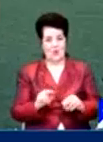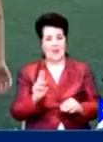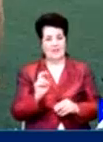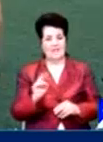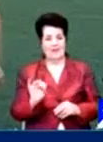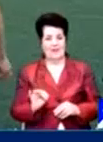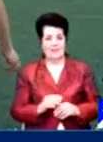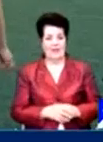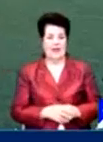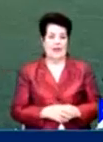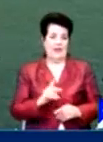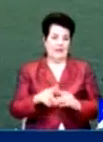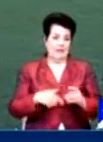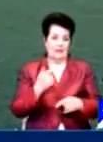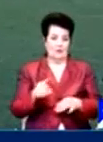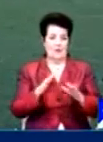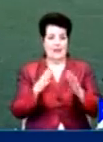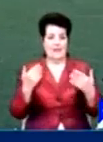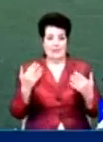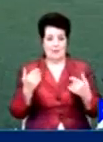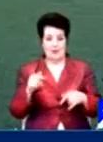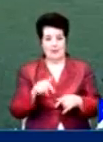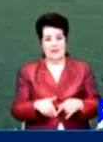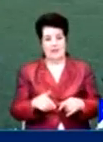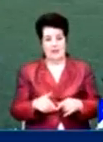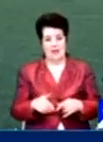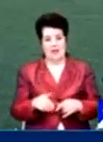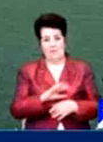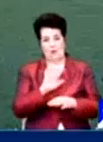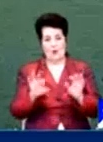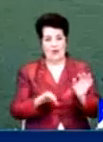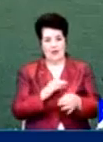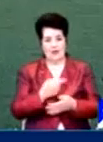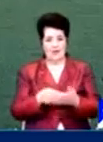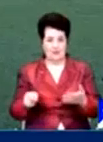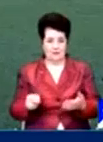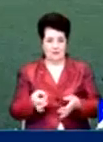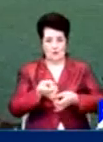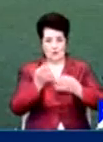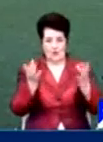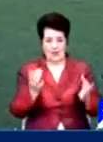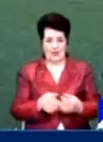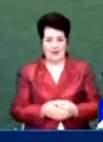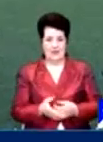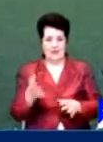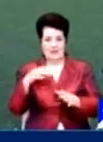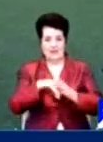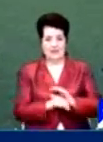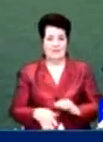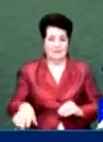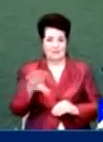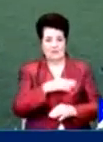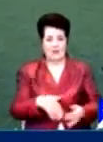fapt de elementul ăsta de tabără organizat pentru copii, proiectul are și un pronunțat caracter intercultural. Englezii sunt integrați în totalitate